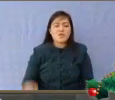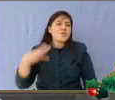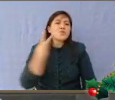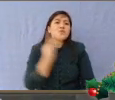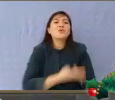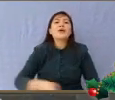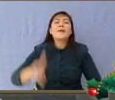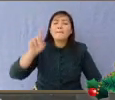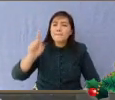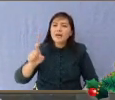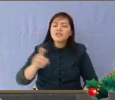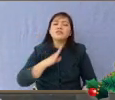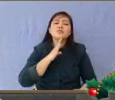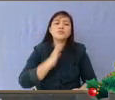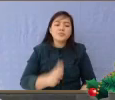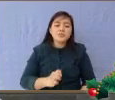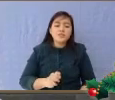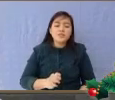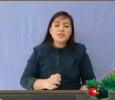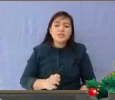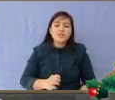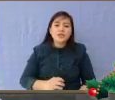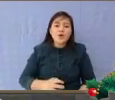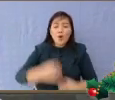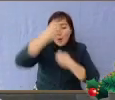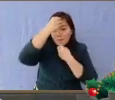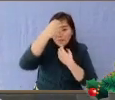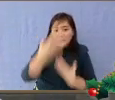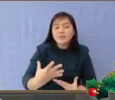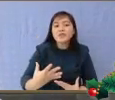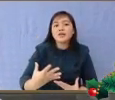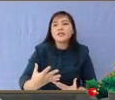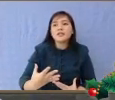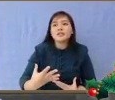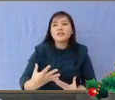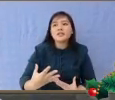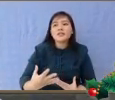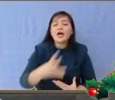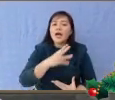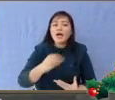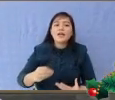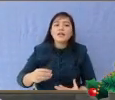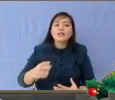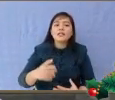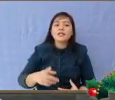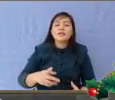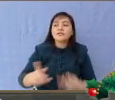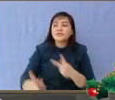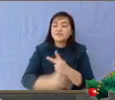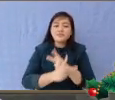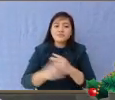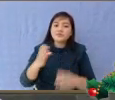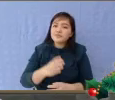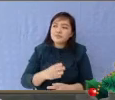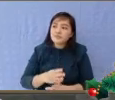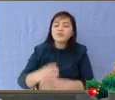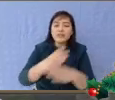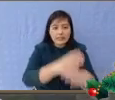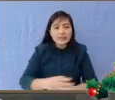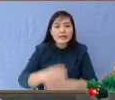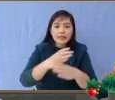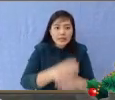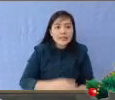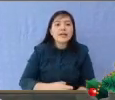Yan po ay wisdom na ibinigay sa atin ng Panginoon. Pero hindi po yan ang magko-conquer sa atin. Wala na pong pinakamainam